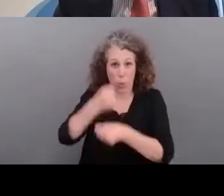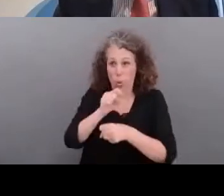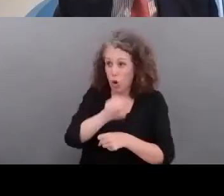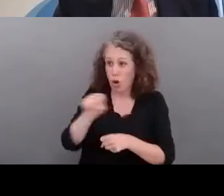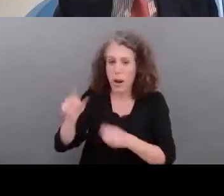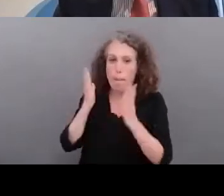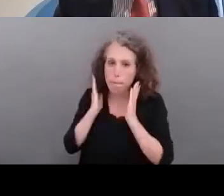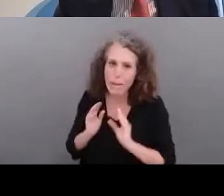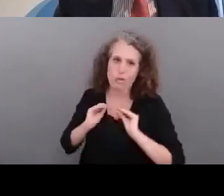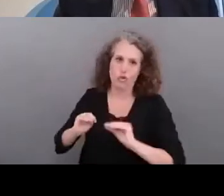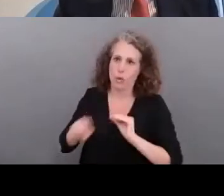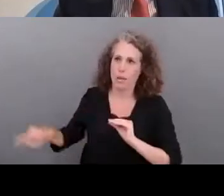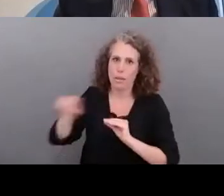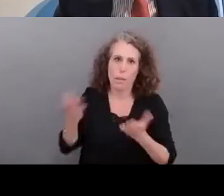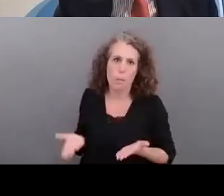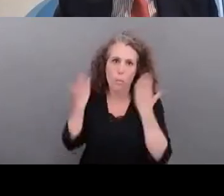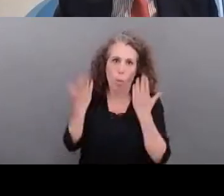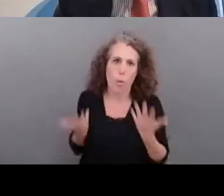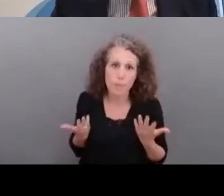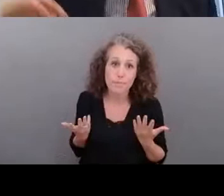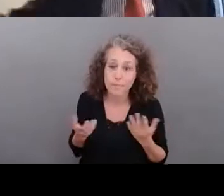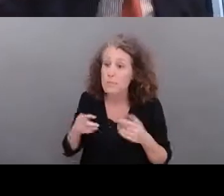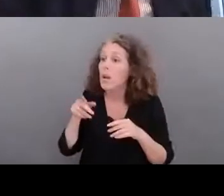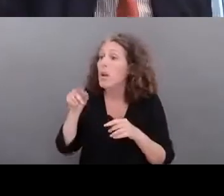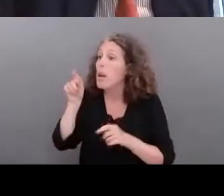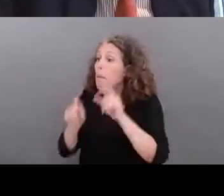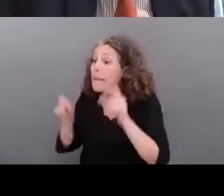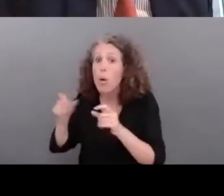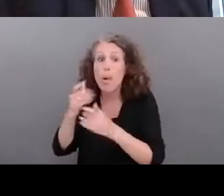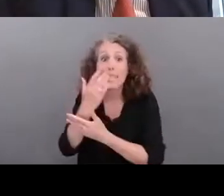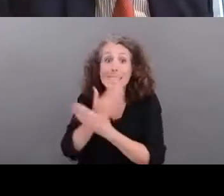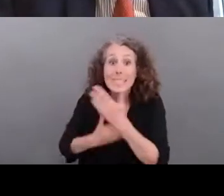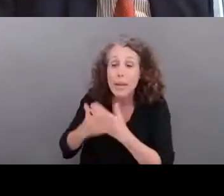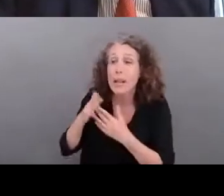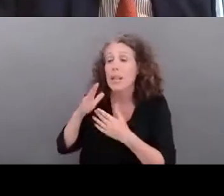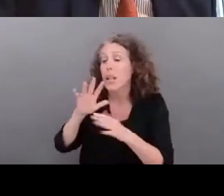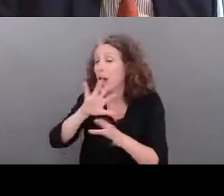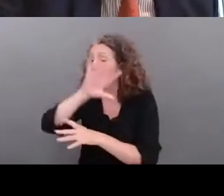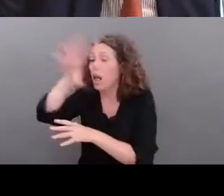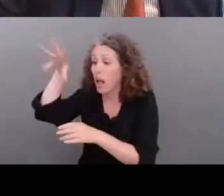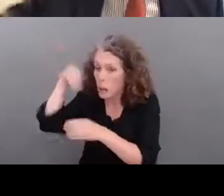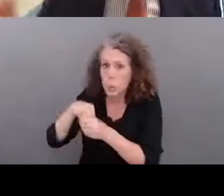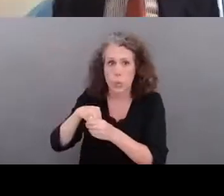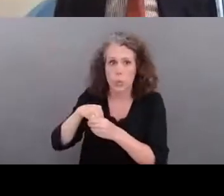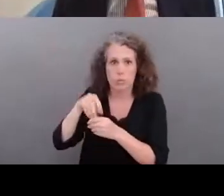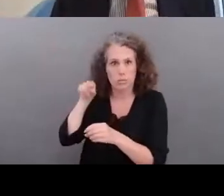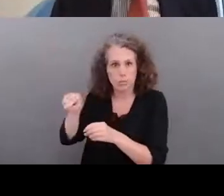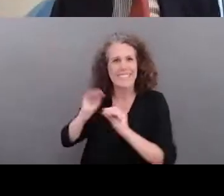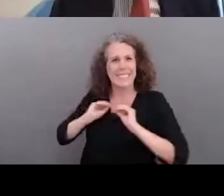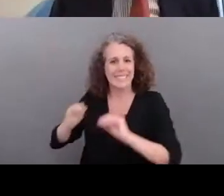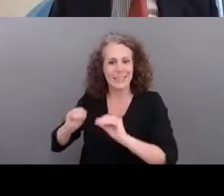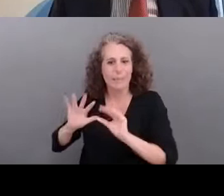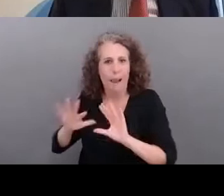pendant les crises, une meilleure formation ou direction sur l'inclusion des questions d'handicap dans leur